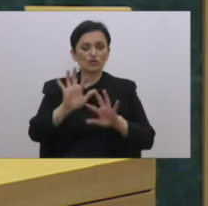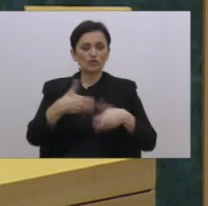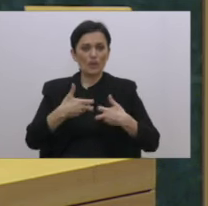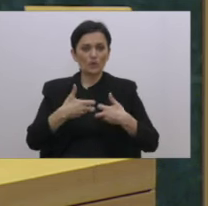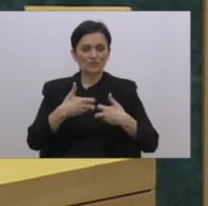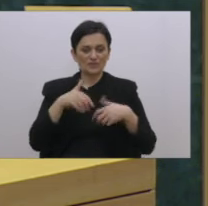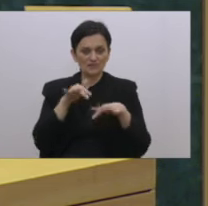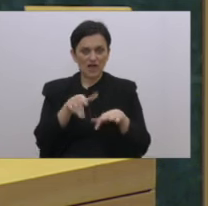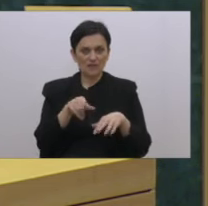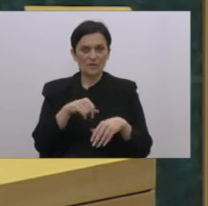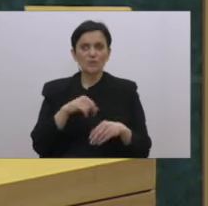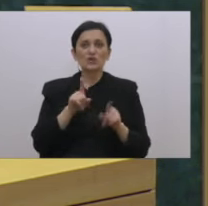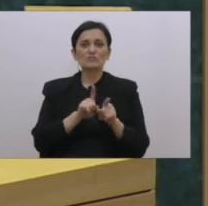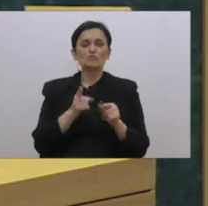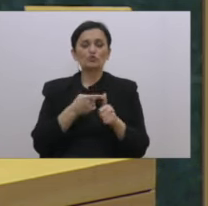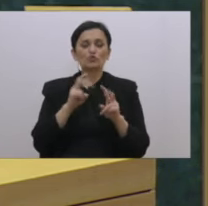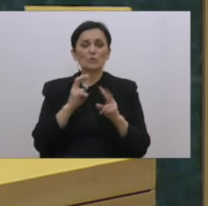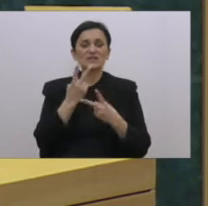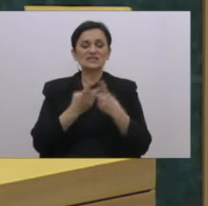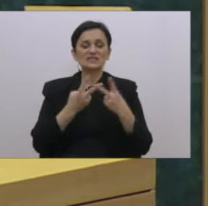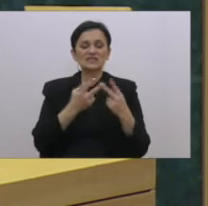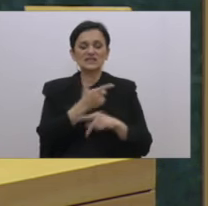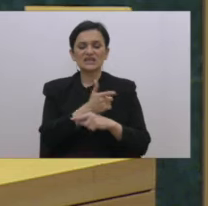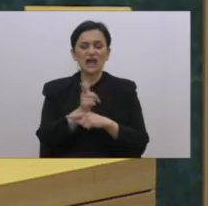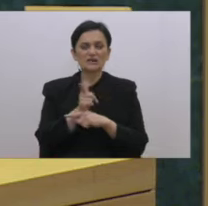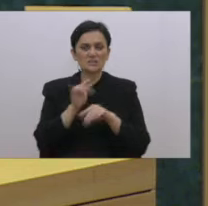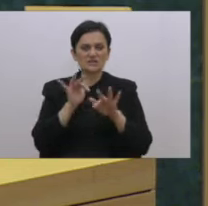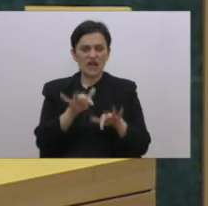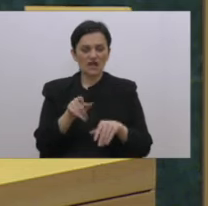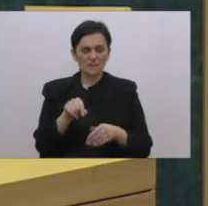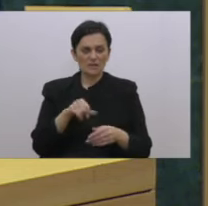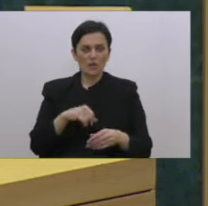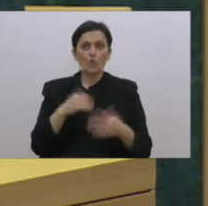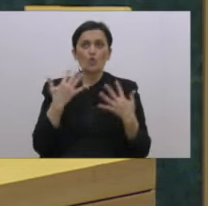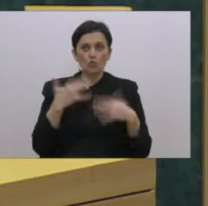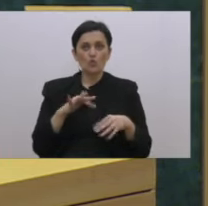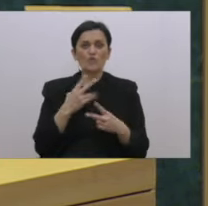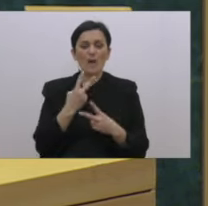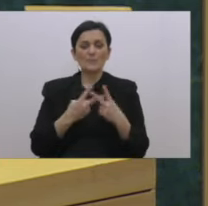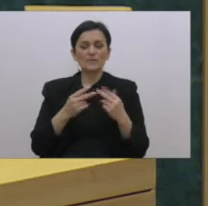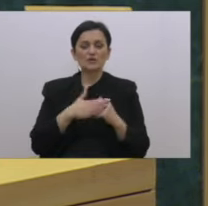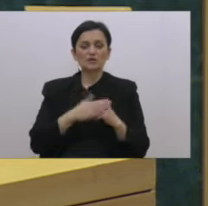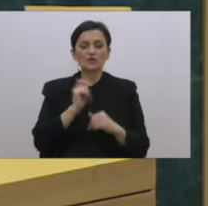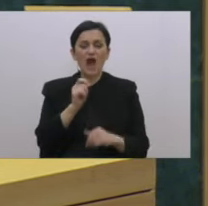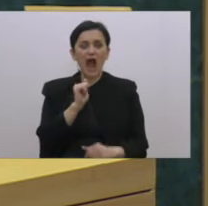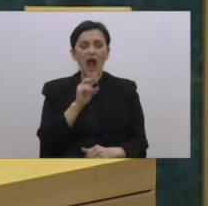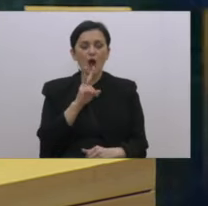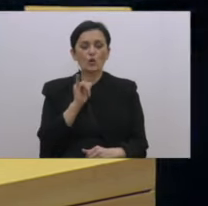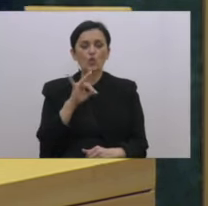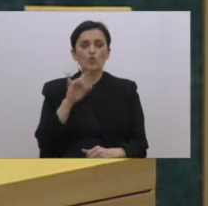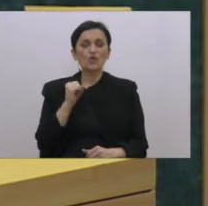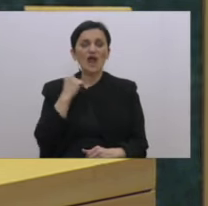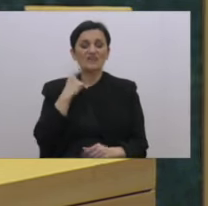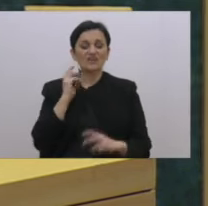sakmeze egre tsordebuli tsikhis kadrebis sakmeze ukvebs javdebulia Akuras